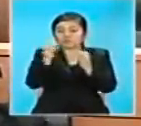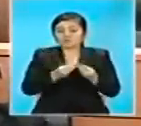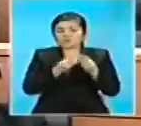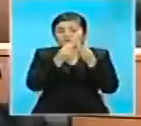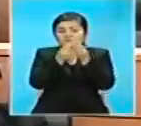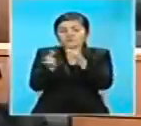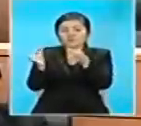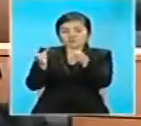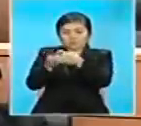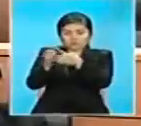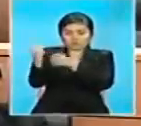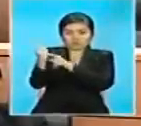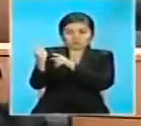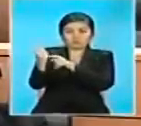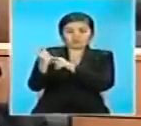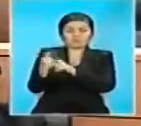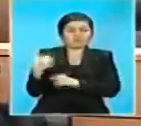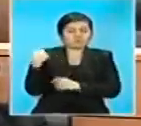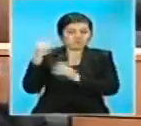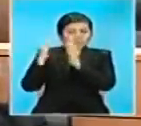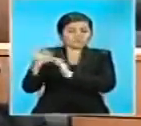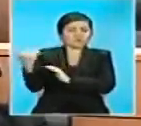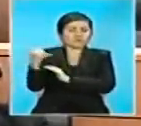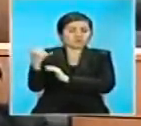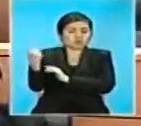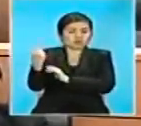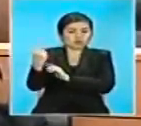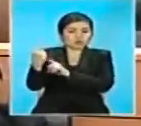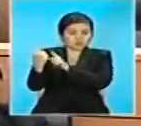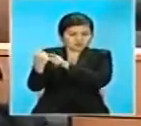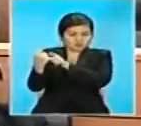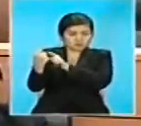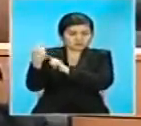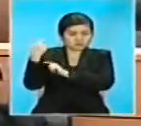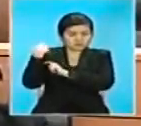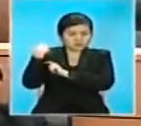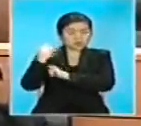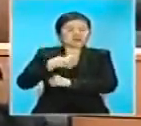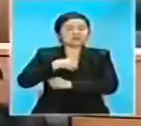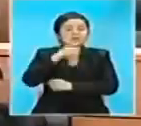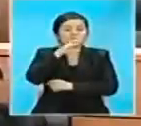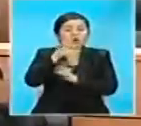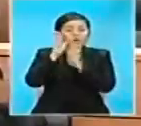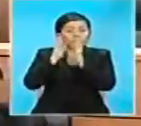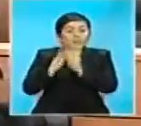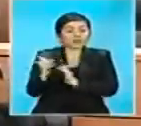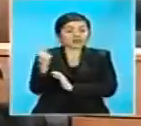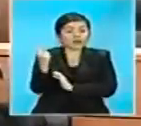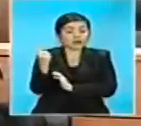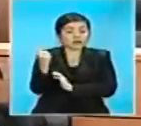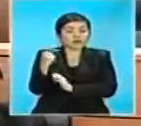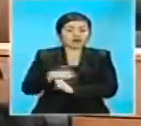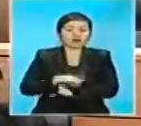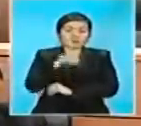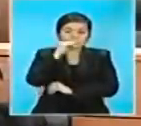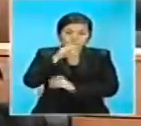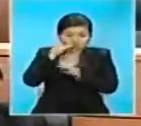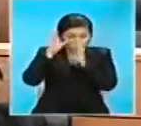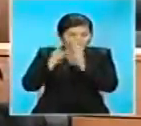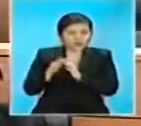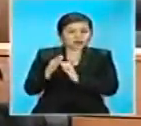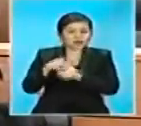ดียวต้องกราบเรียนครับคำก็คนเดียวสองคำก็บุคคลค